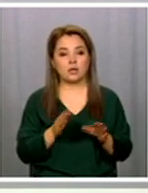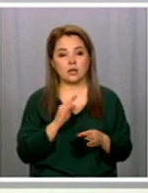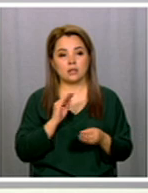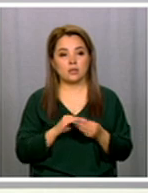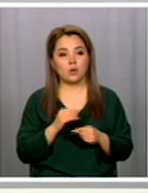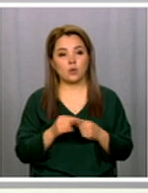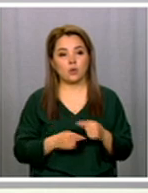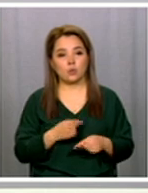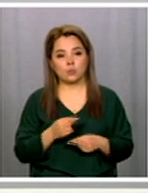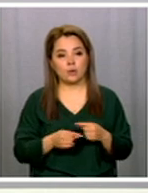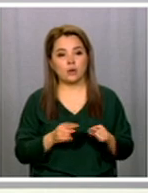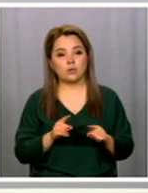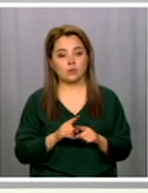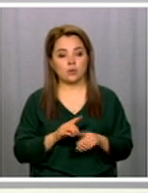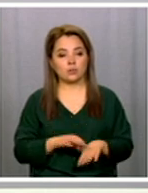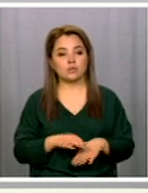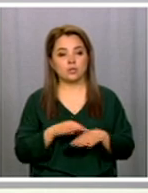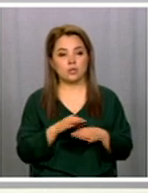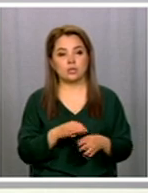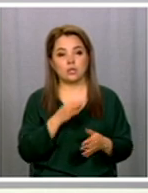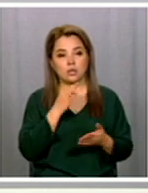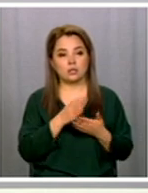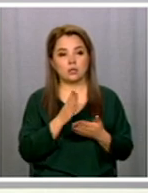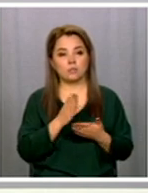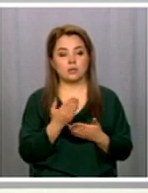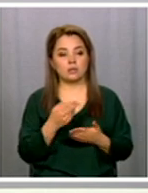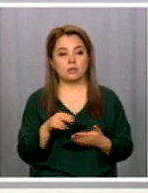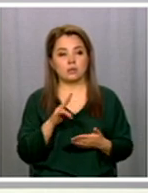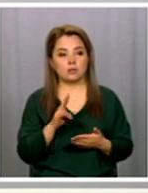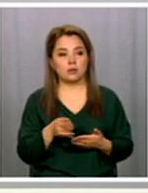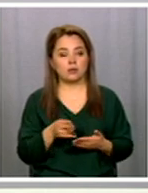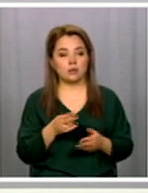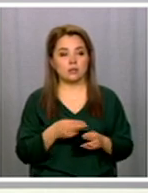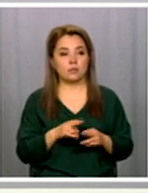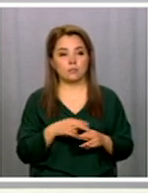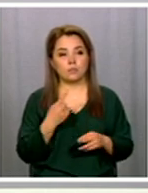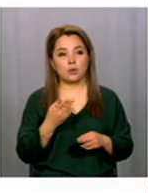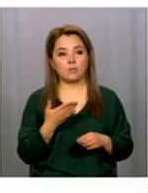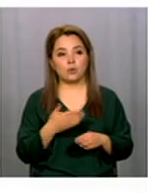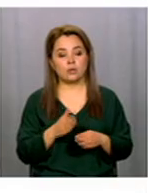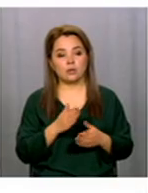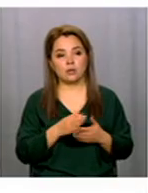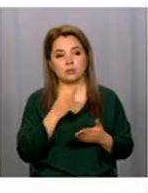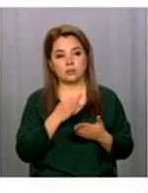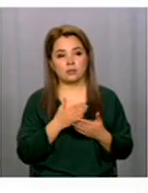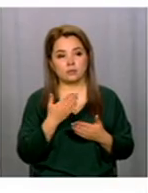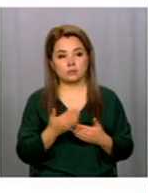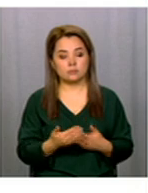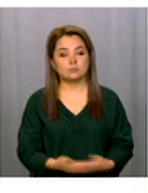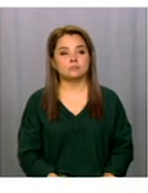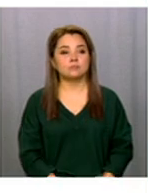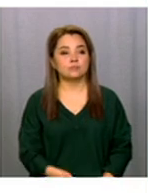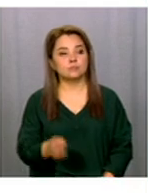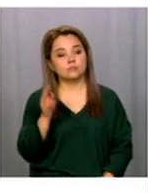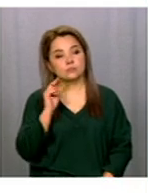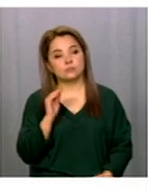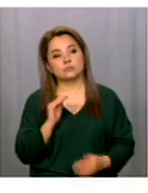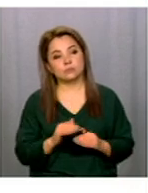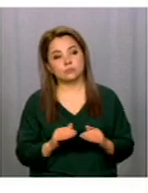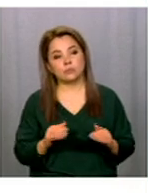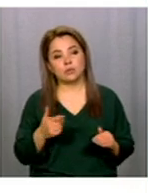ұрпақтан ұрпаққа жеткізіп отыратын ДНК-ның бір бөлігі. Оқушылар,